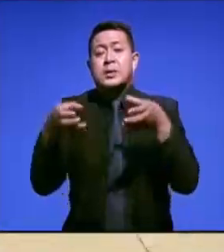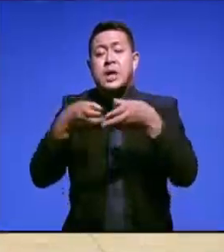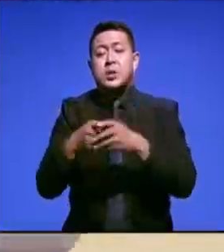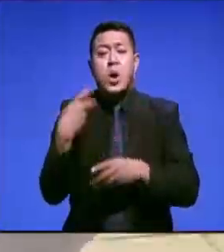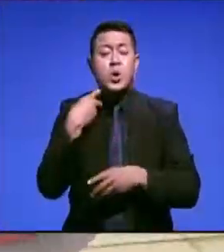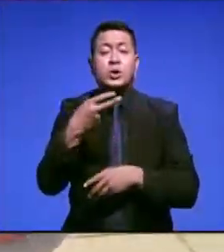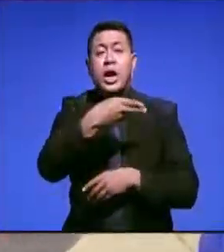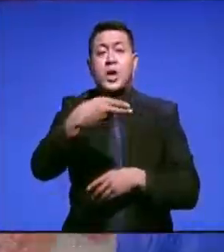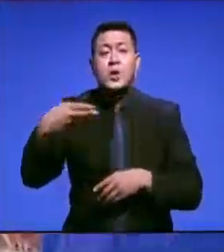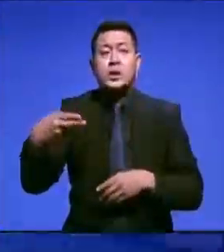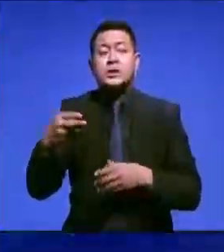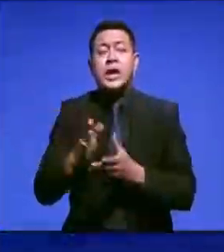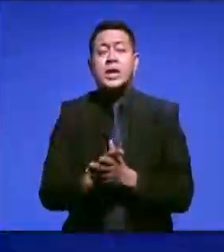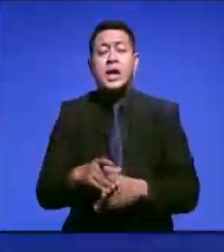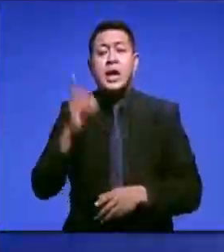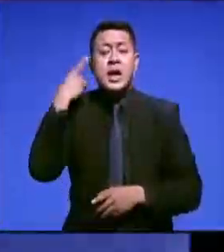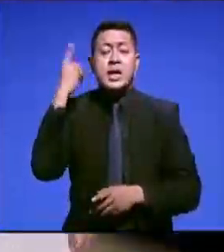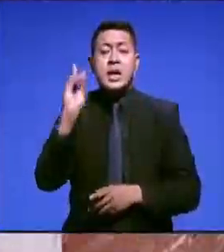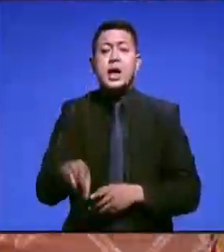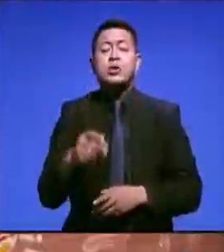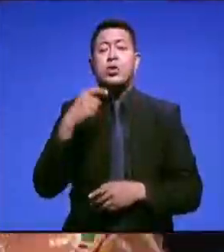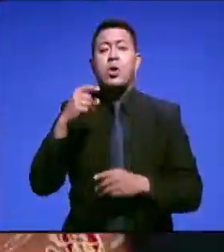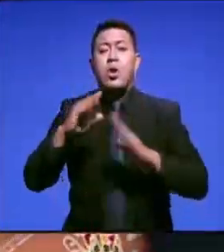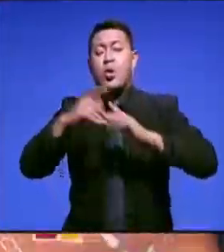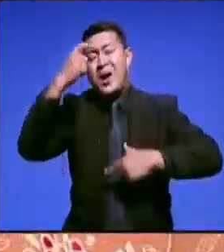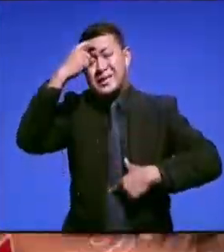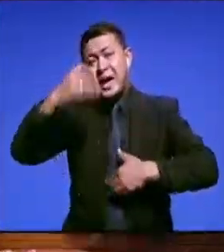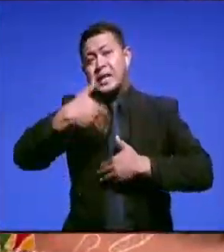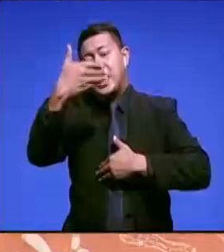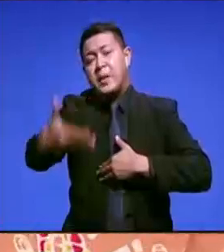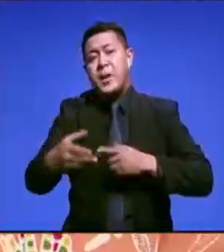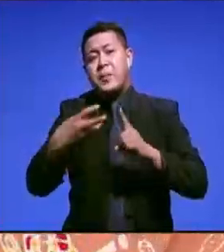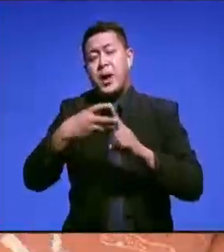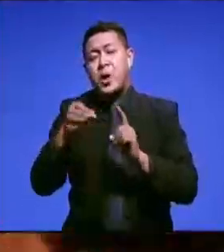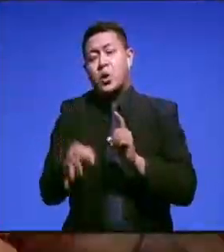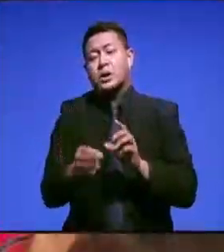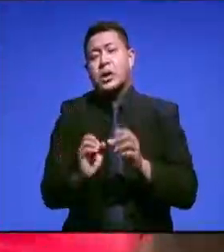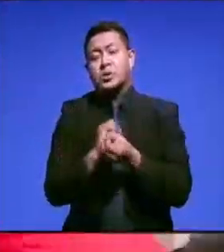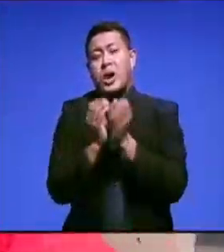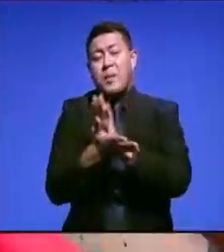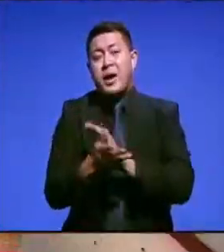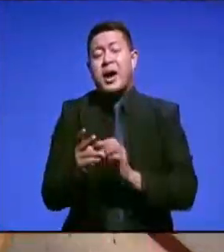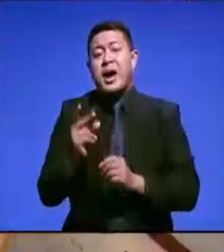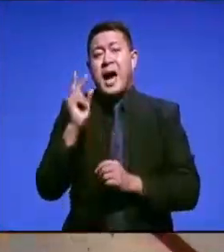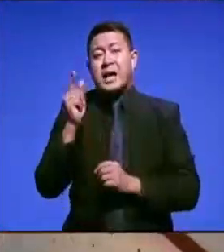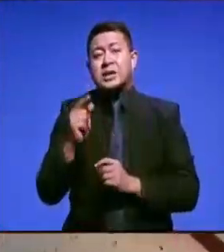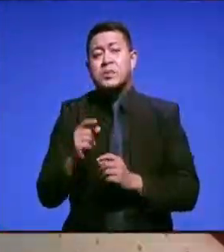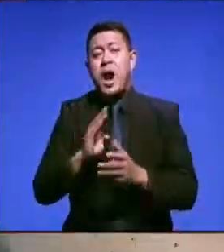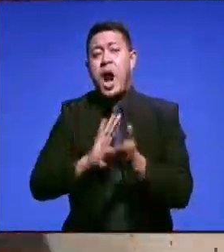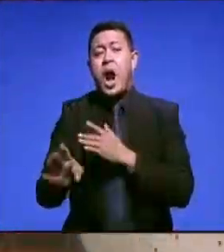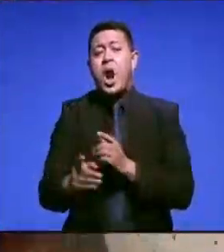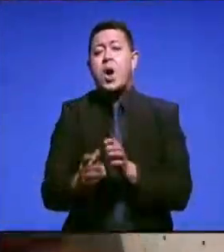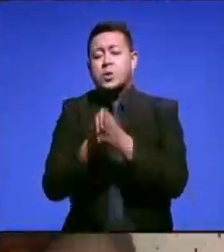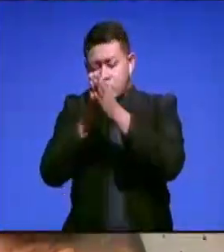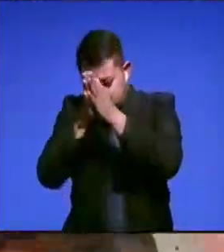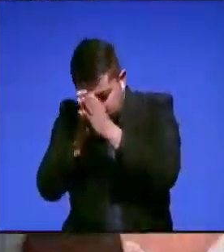Indonesia dan para direktur rumah sakit di halaman Balai Kota Surabaya. Di tengah acara, Risma mendadak bersujud